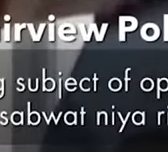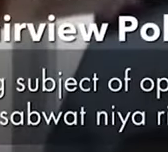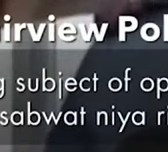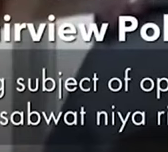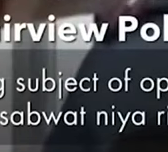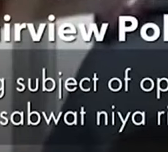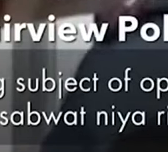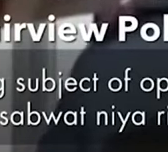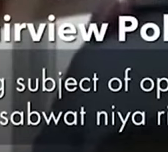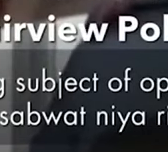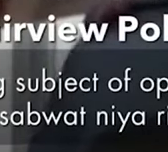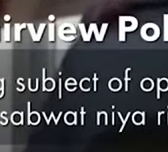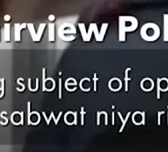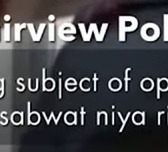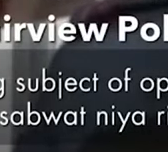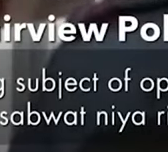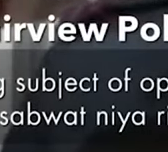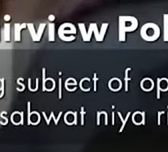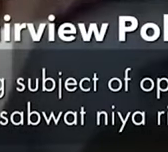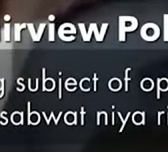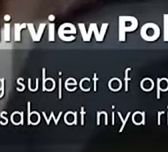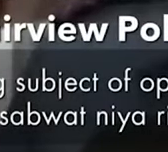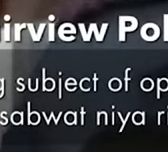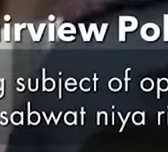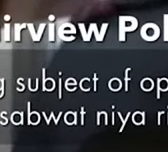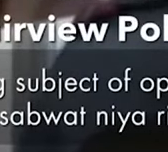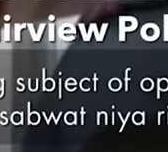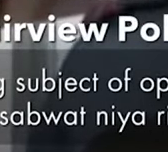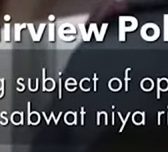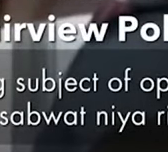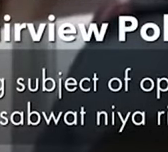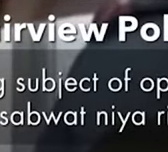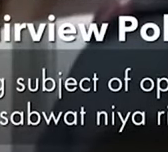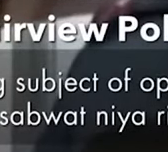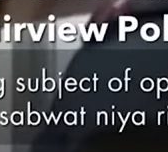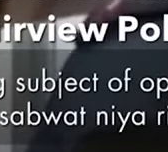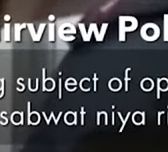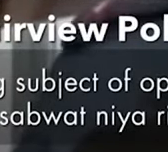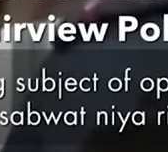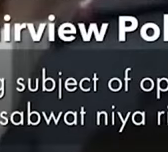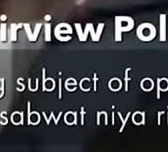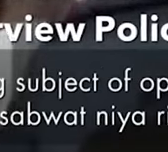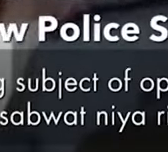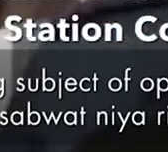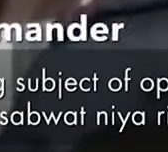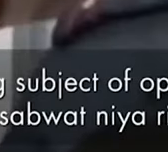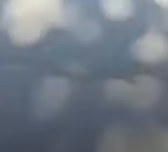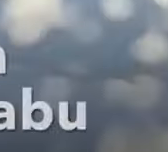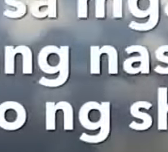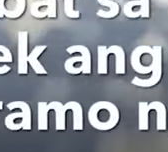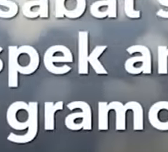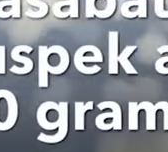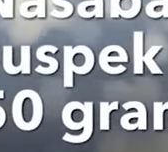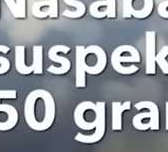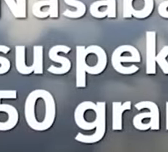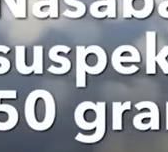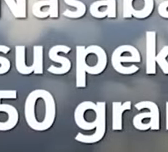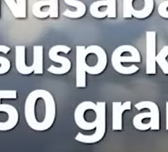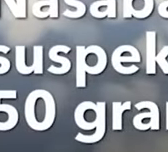Subject of operation talaga natin is yung lalaki. So, kasabwat niya rito yung isang babae na nahuli natin.